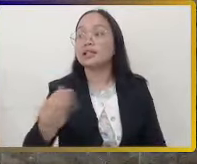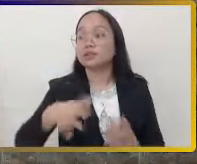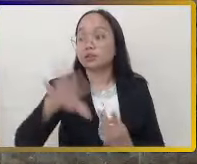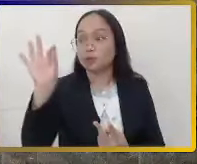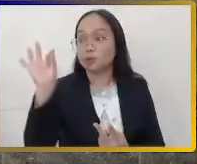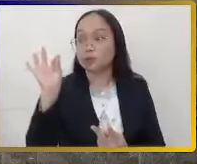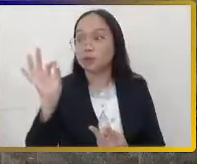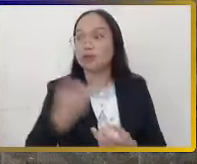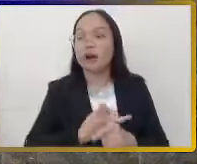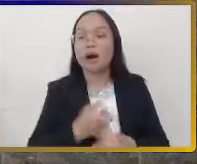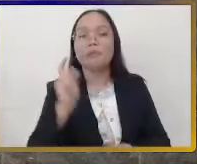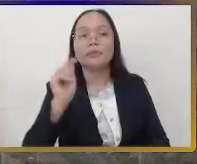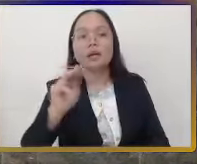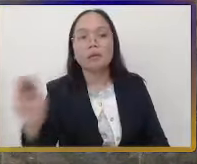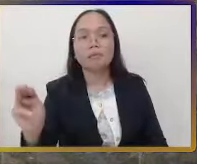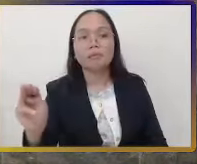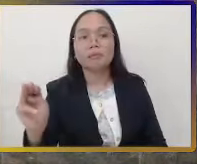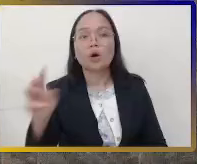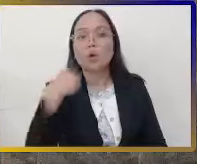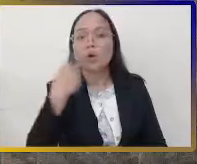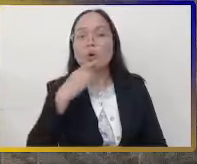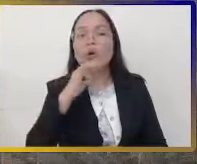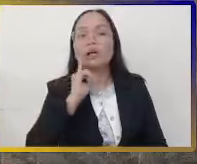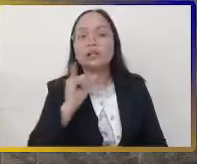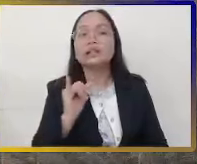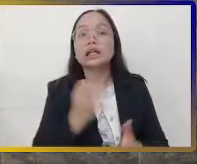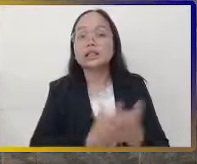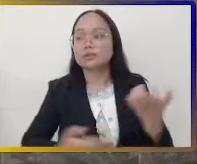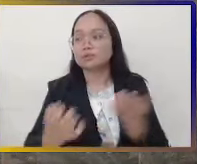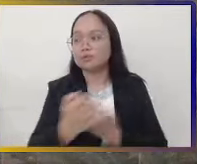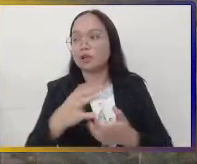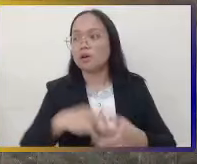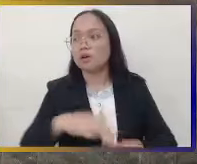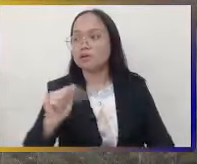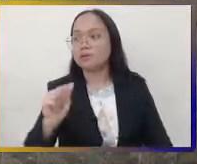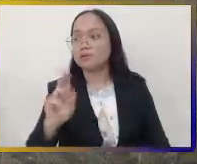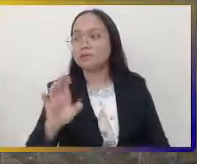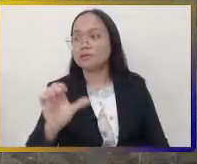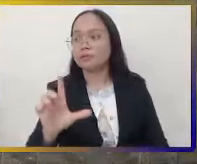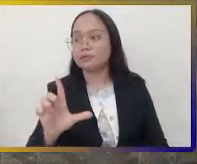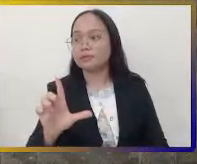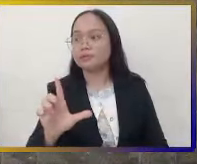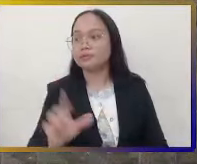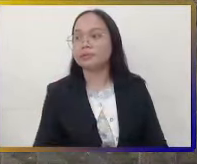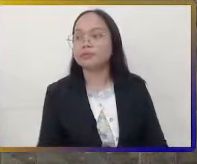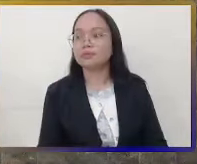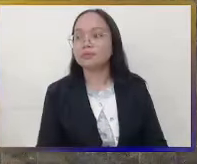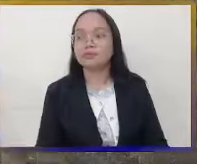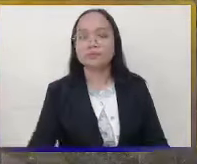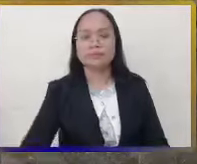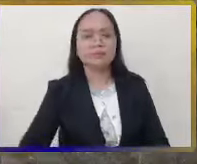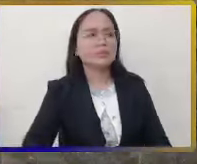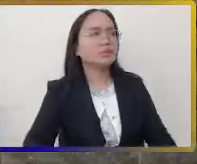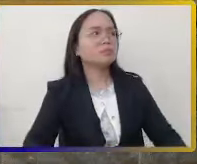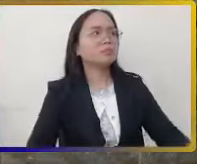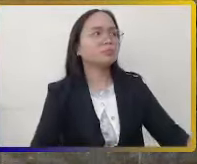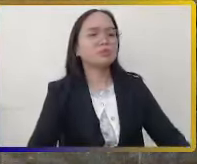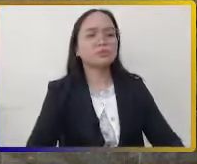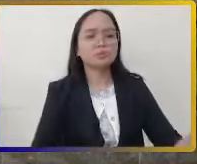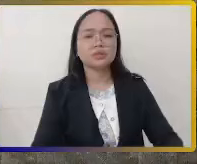kanila na magiging kahalil ni Saul balang araw. Okay? So pumunta ngayon si Samuel